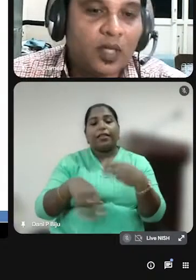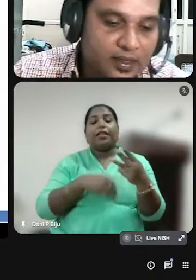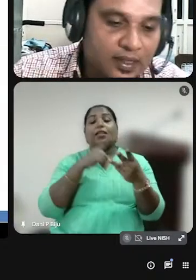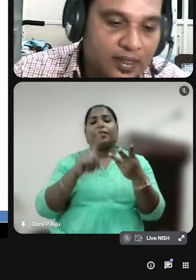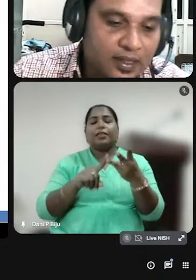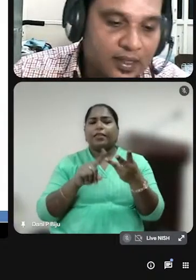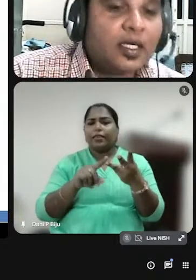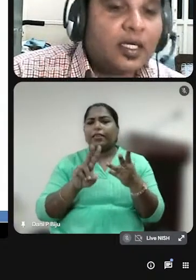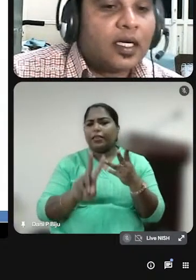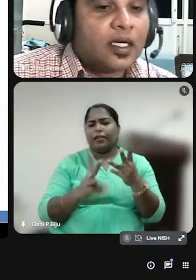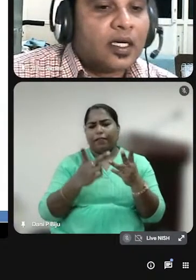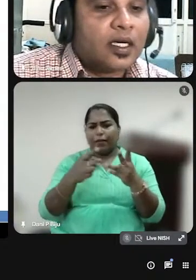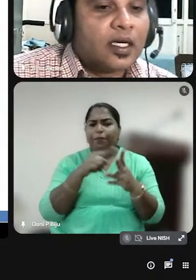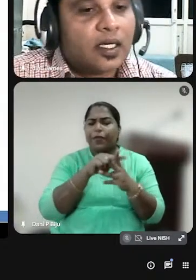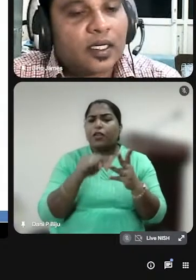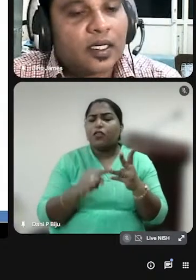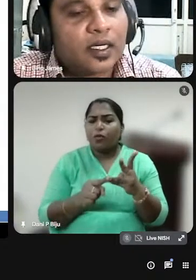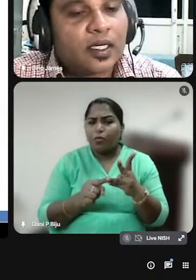രീതിയിലുള്ള എക്സസൈസുകൾ